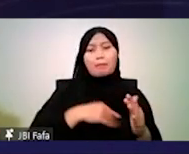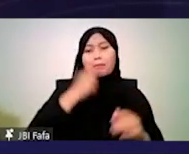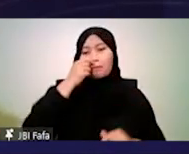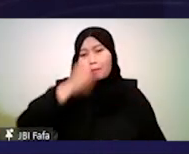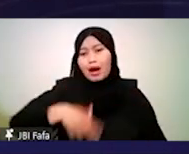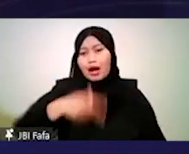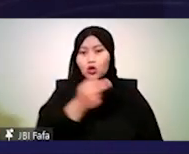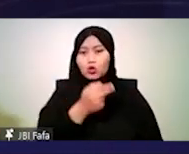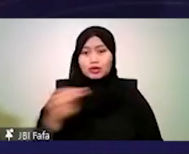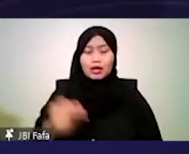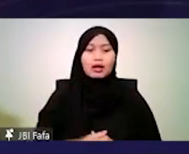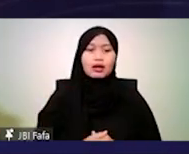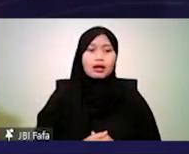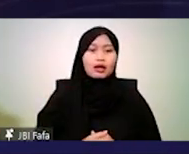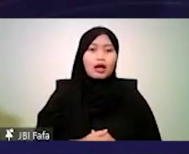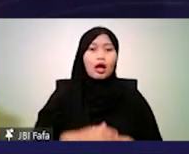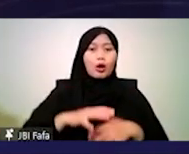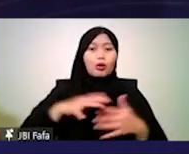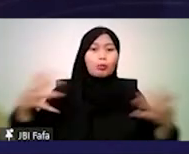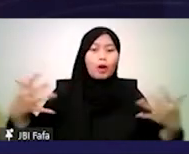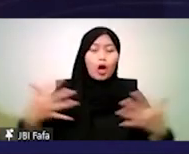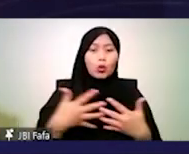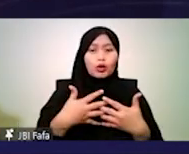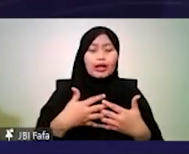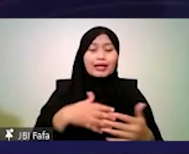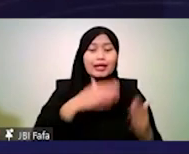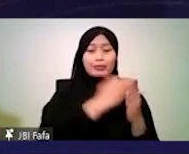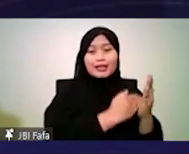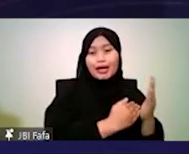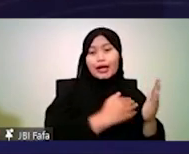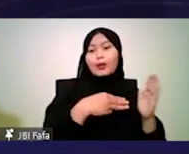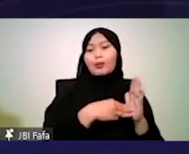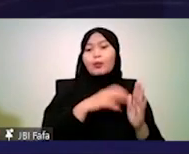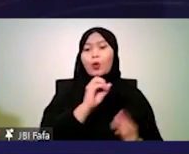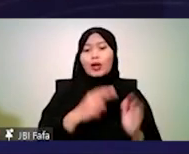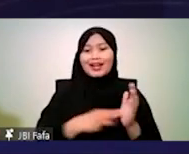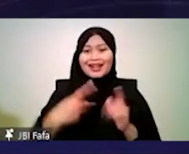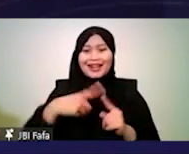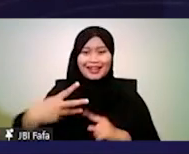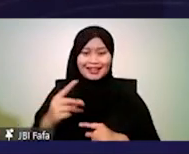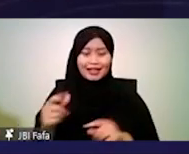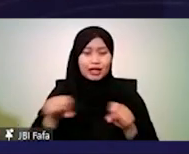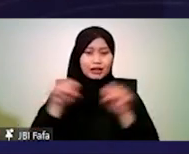kerbau yang kebijakan moneter makro Browser dan sistem pembayaran untuk menjaga stabilitas dan mendorong